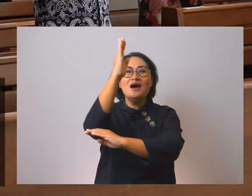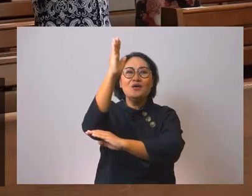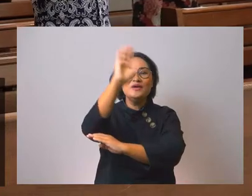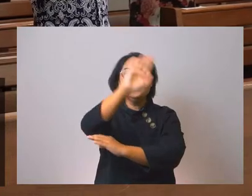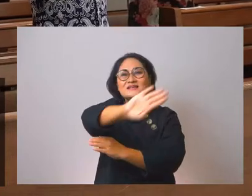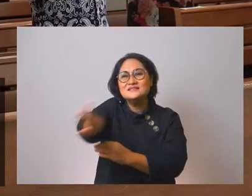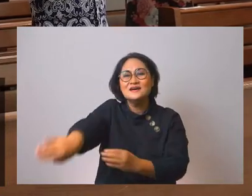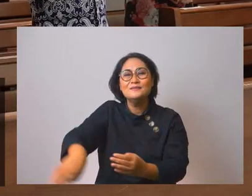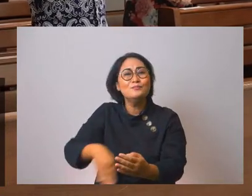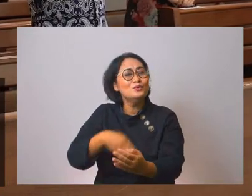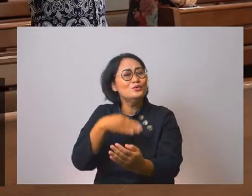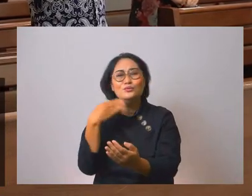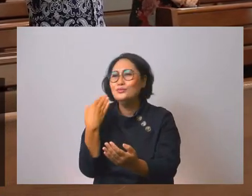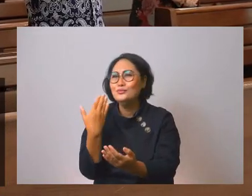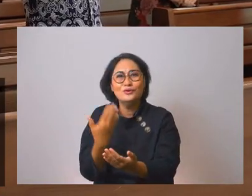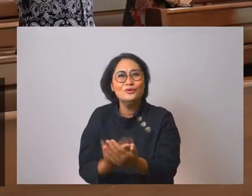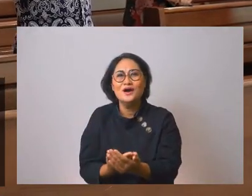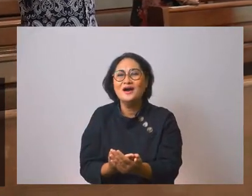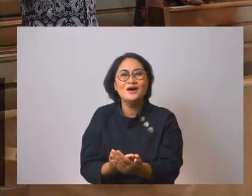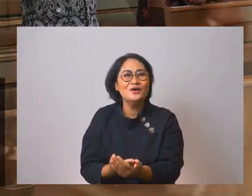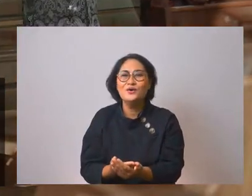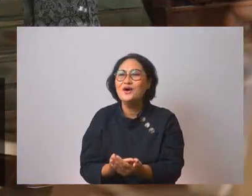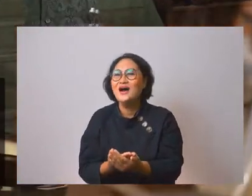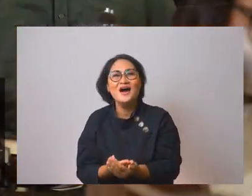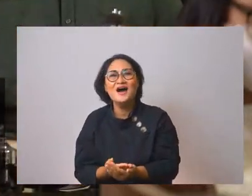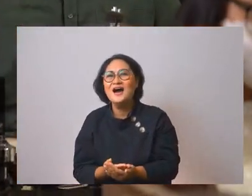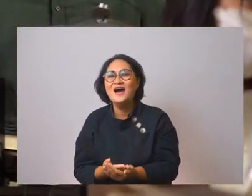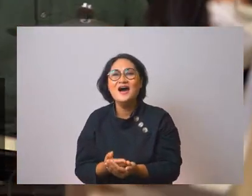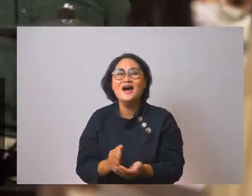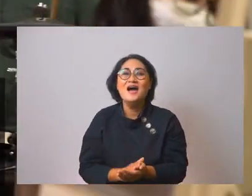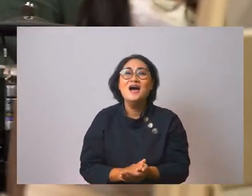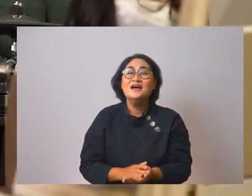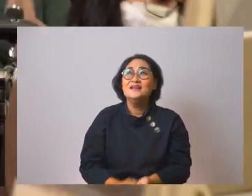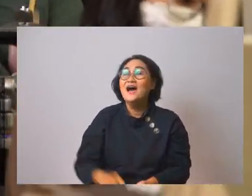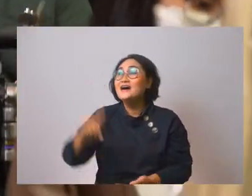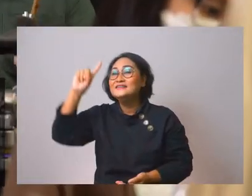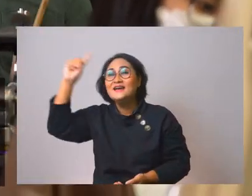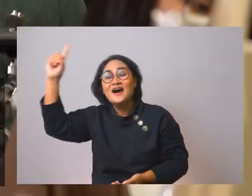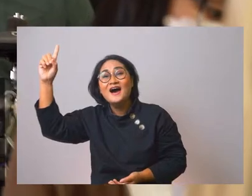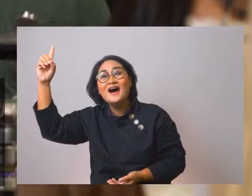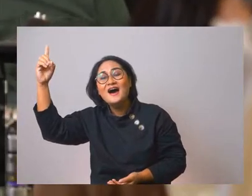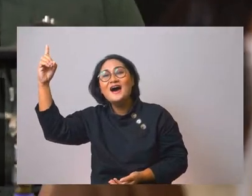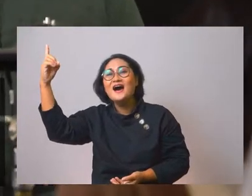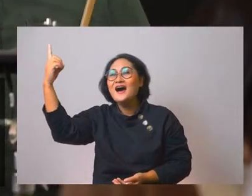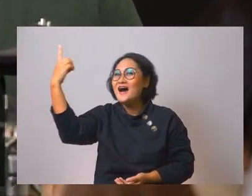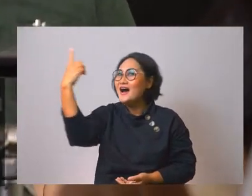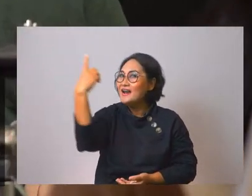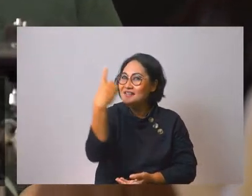cinta melampaui semua. Dan dia